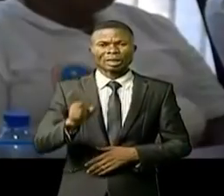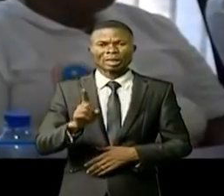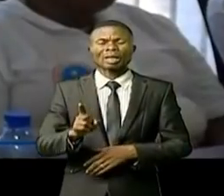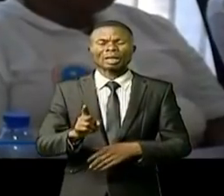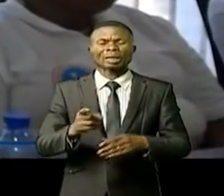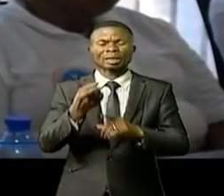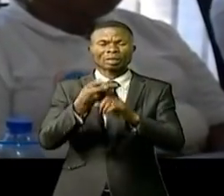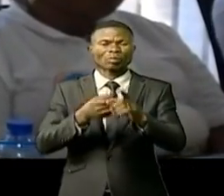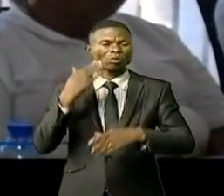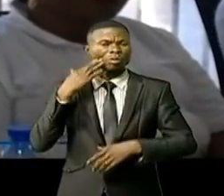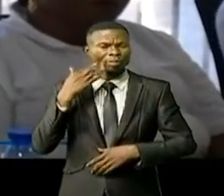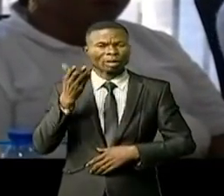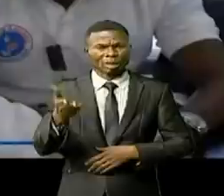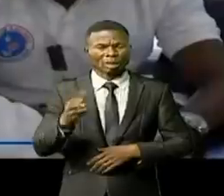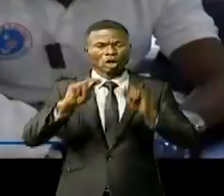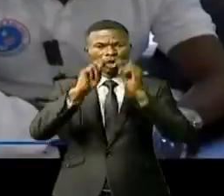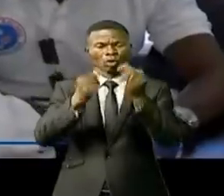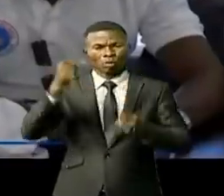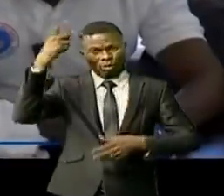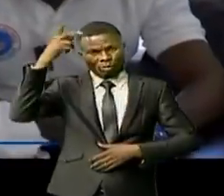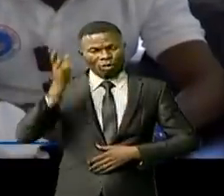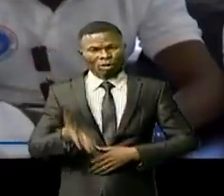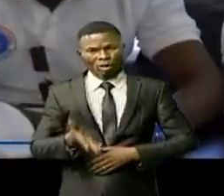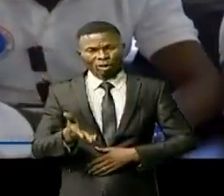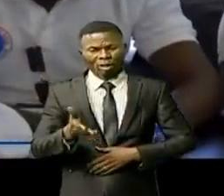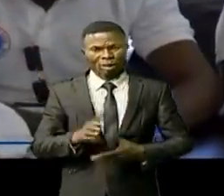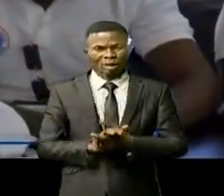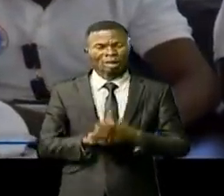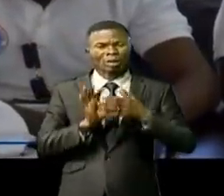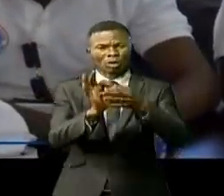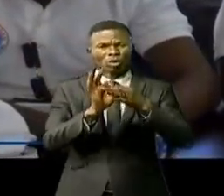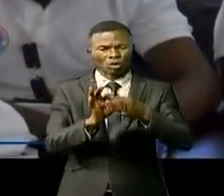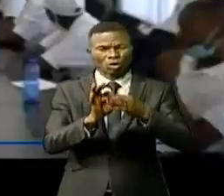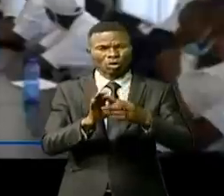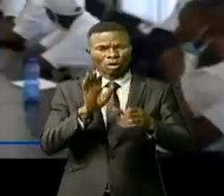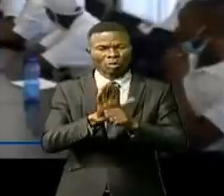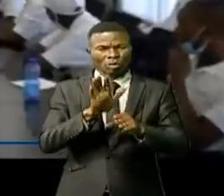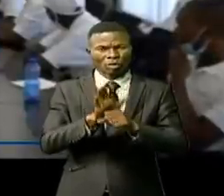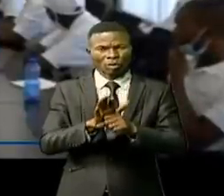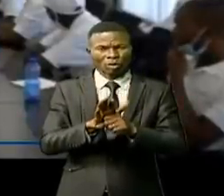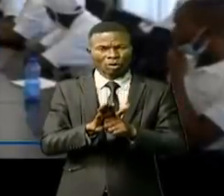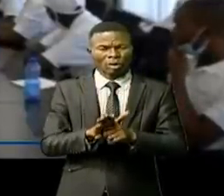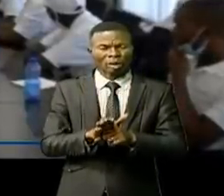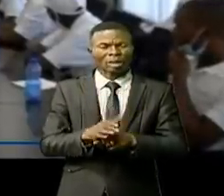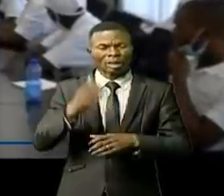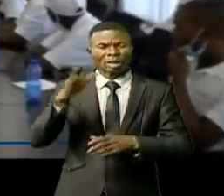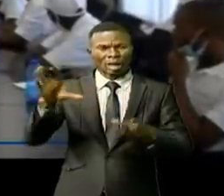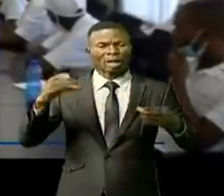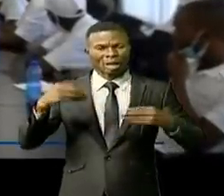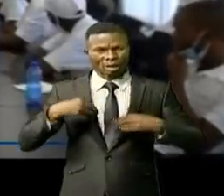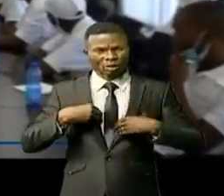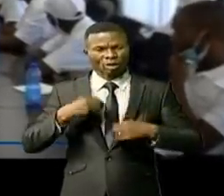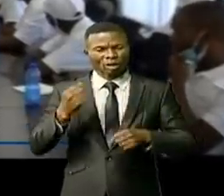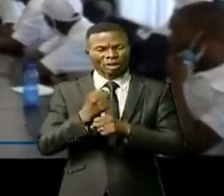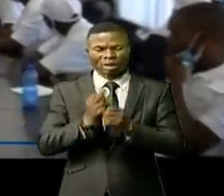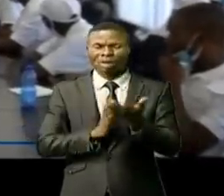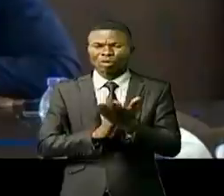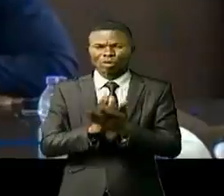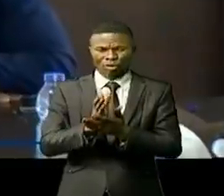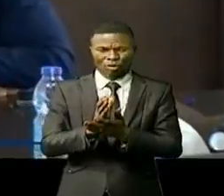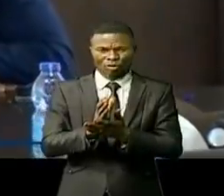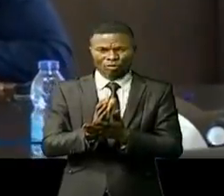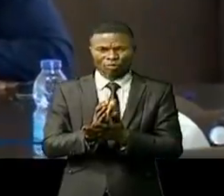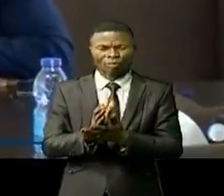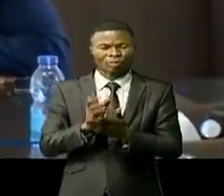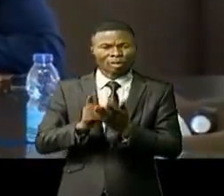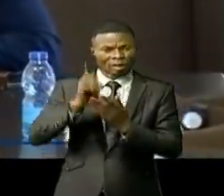Ces représentants des partis politiques ont réaffirmé leur attachement au gouverneur Samba à qui ils reconnaissent un meilleur leadership pour conduire à la